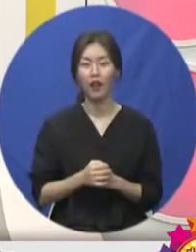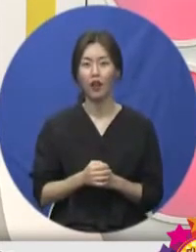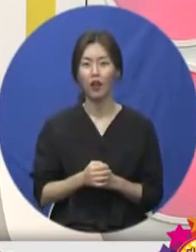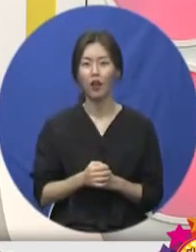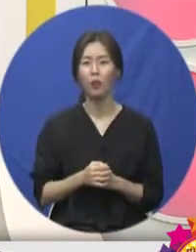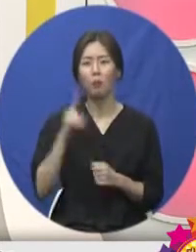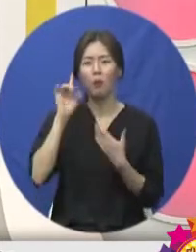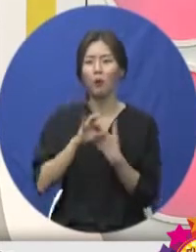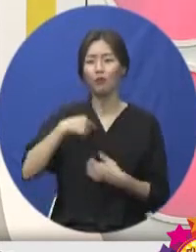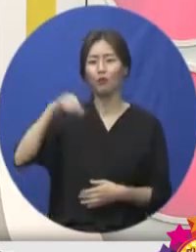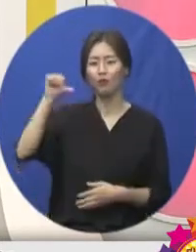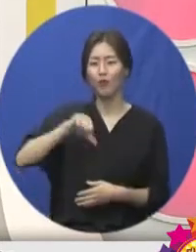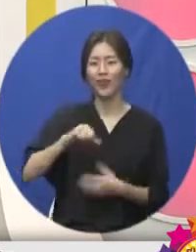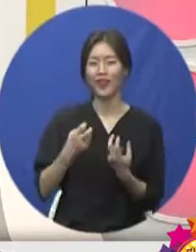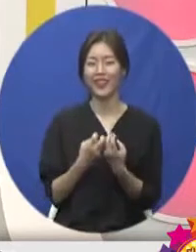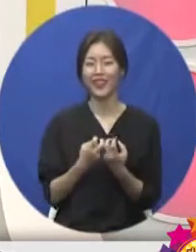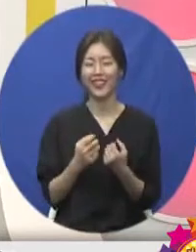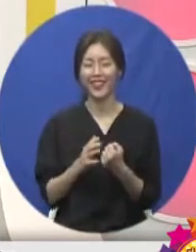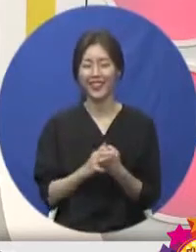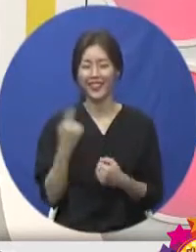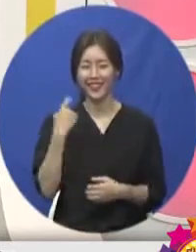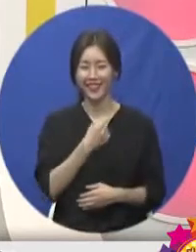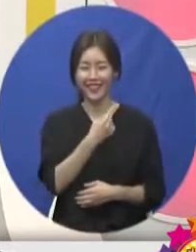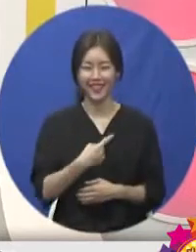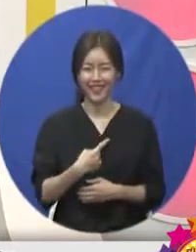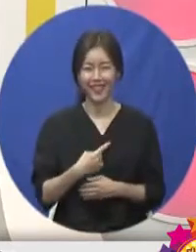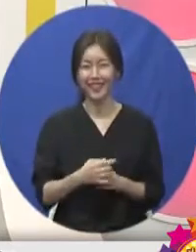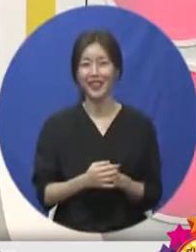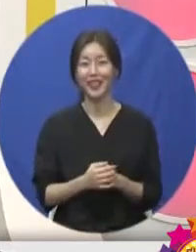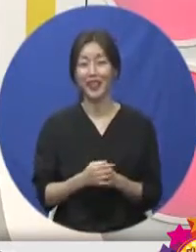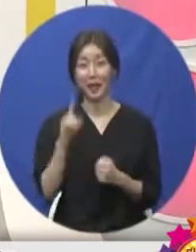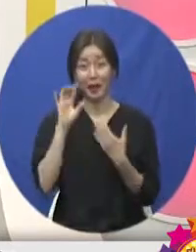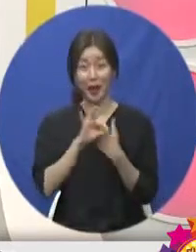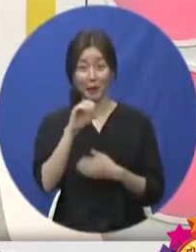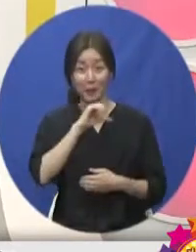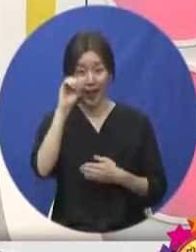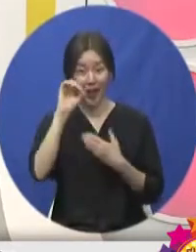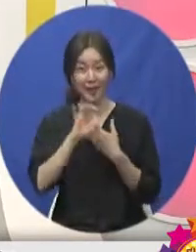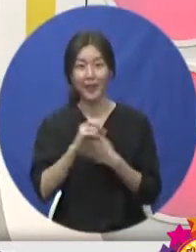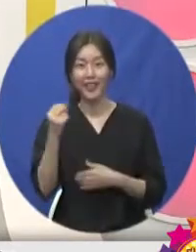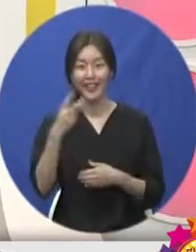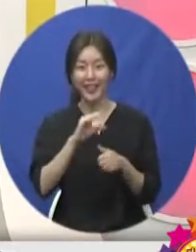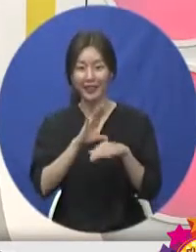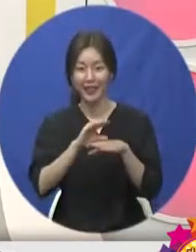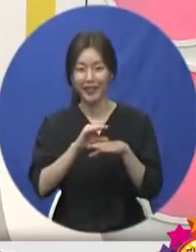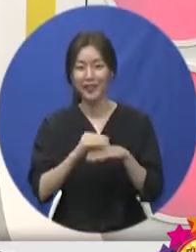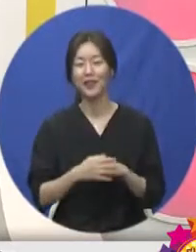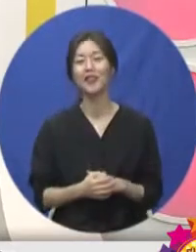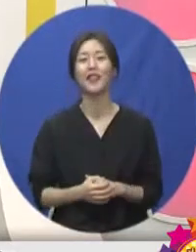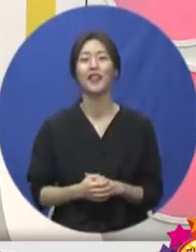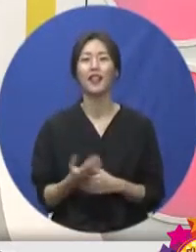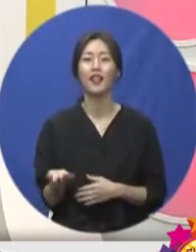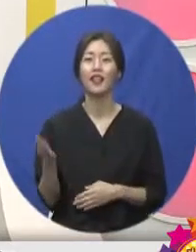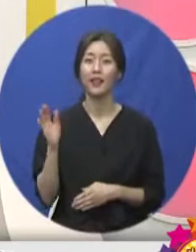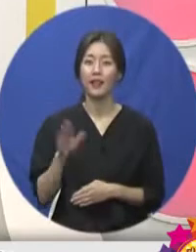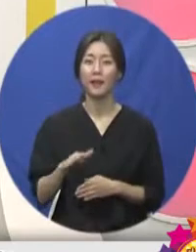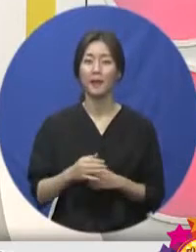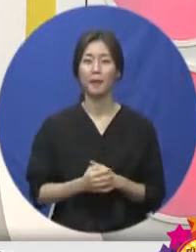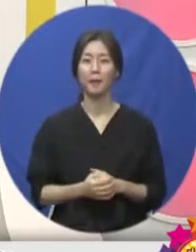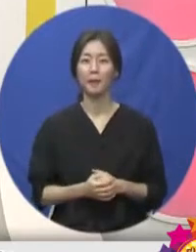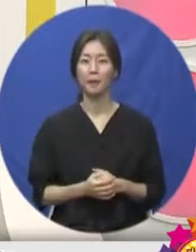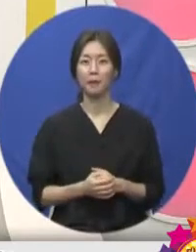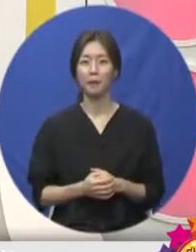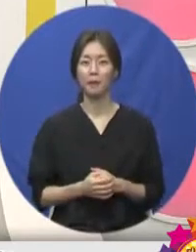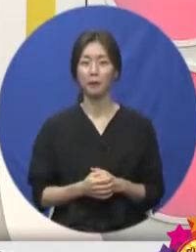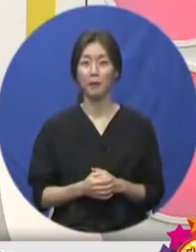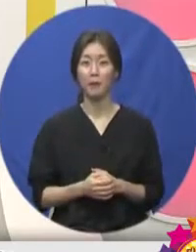안 되면 어떻게 해요? 네, 그럴 줄 알았어. 되면 그냥 재방송 있으니까. 아니, 근데, 어머니. 네.